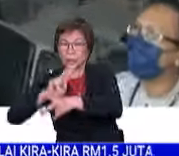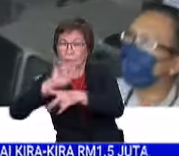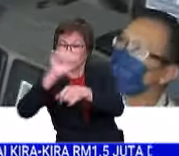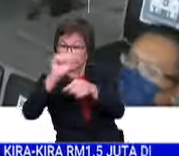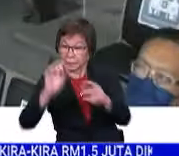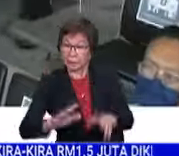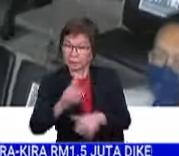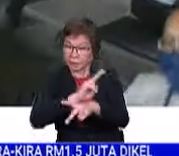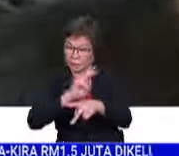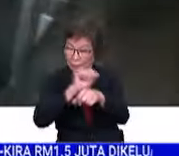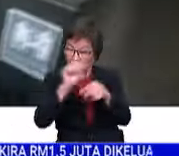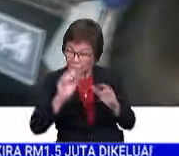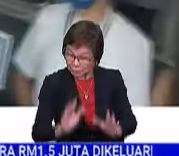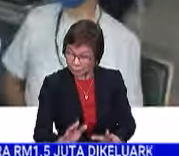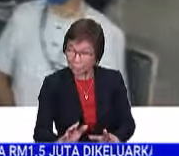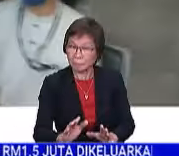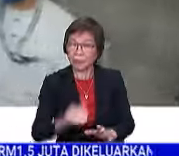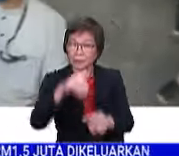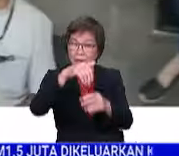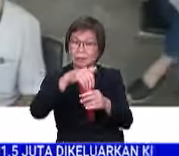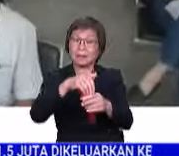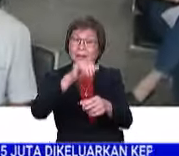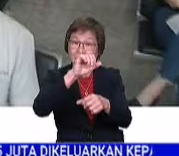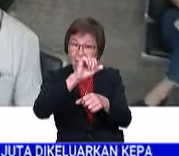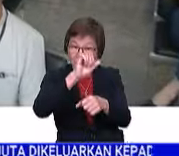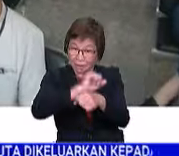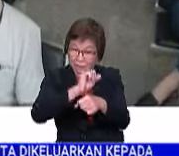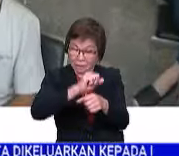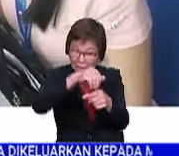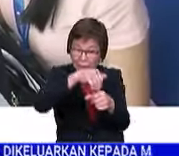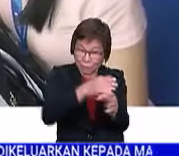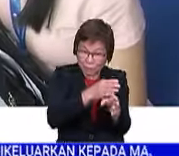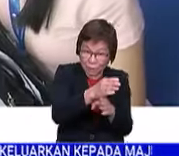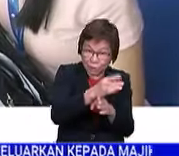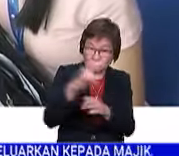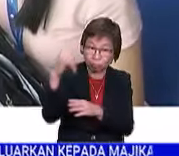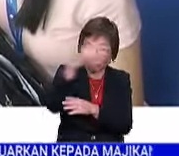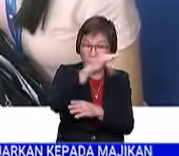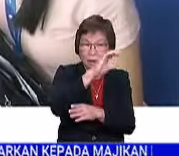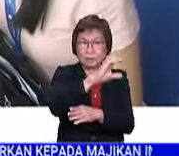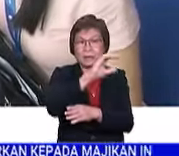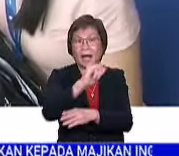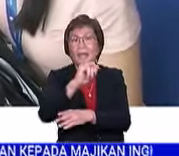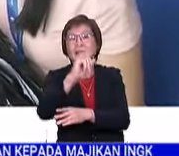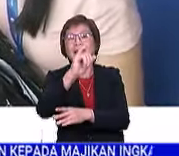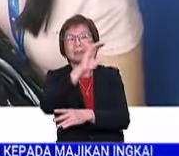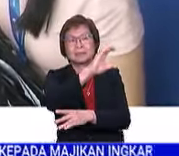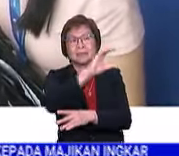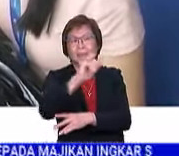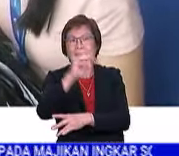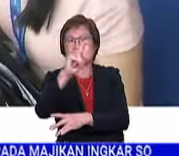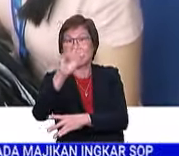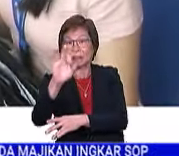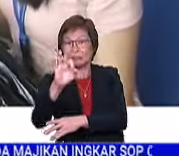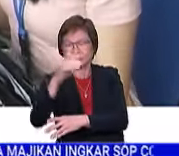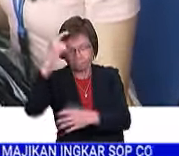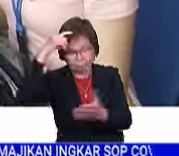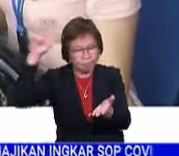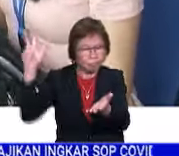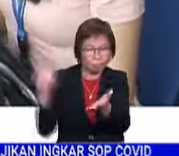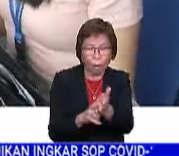kaki tangan yang terlibat dalam sektor yang penting ini, CITF telah putuskan untuk